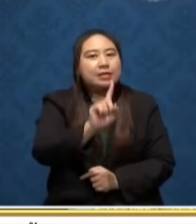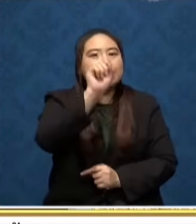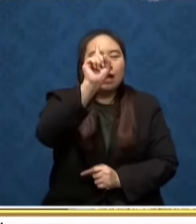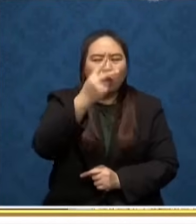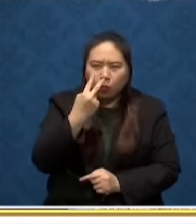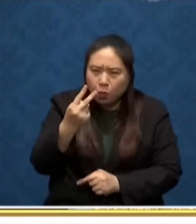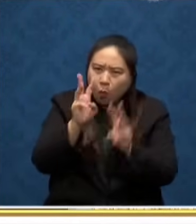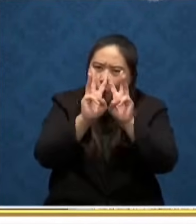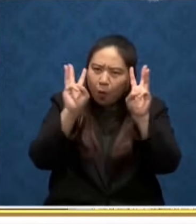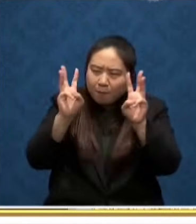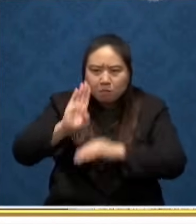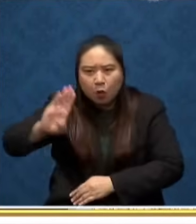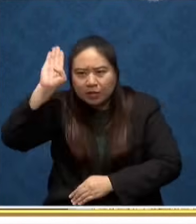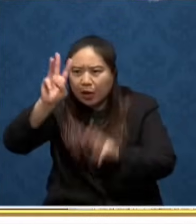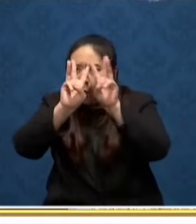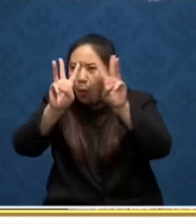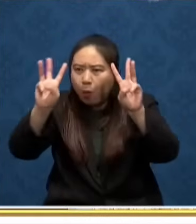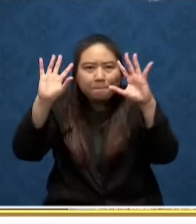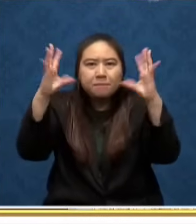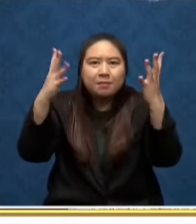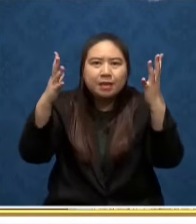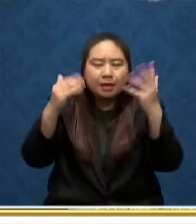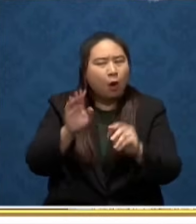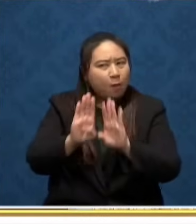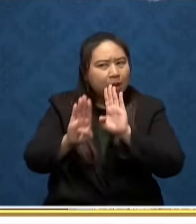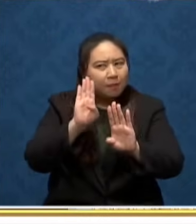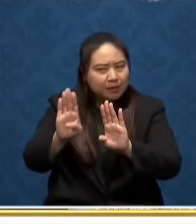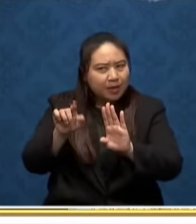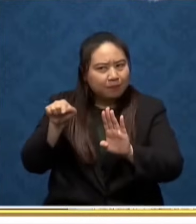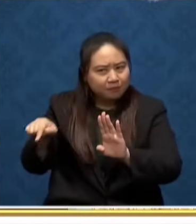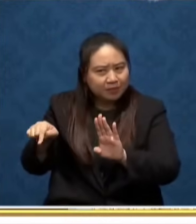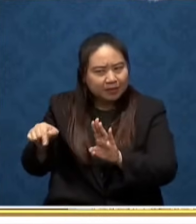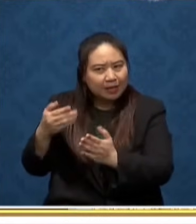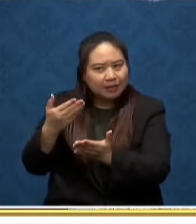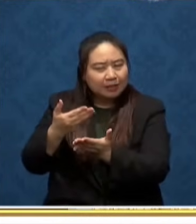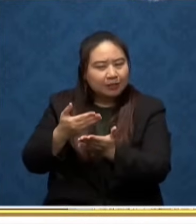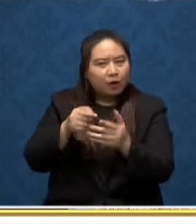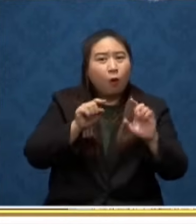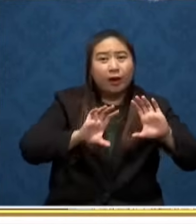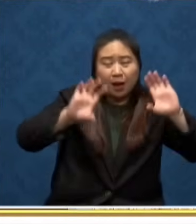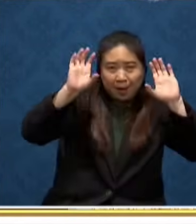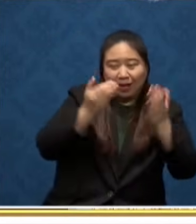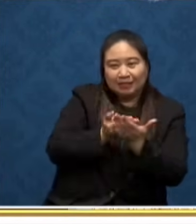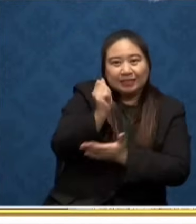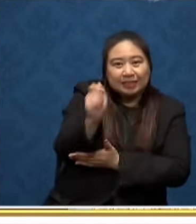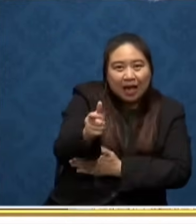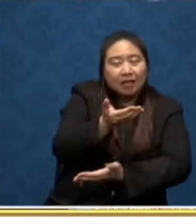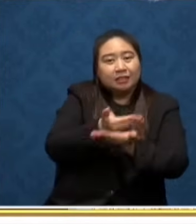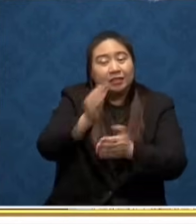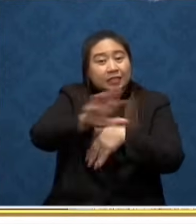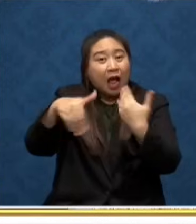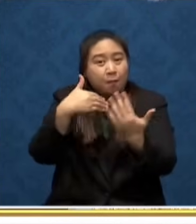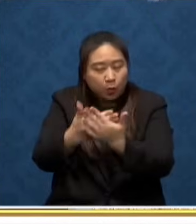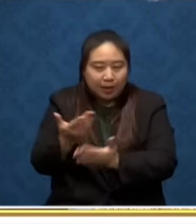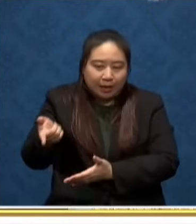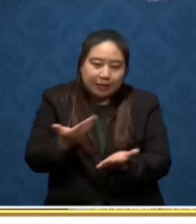ริษัทเมื่อเปรียบเทียบรายได้บริษัทกับวงเงินจัดซื้อจัดจ้างภาครัฐทั้งหมดแทบจะเท่ากัน